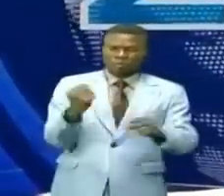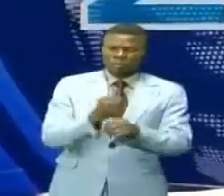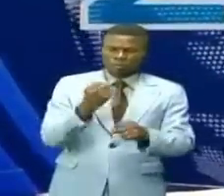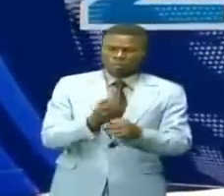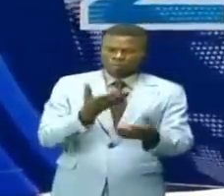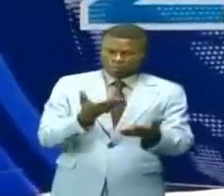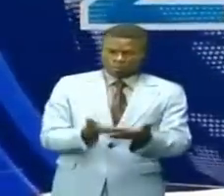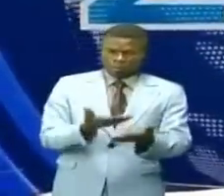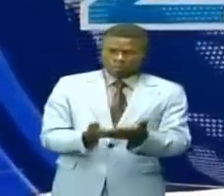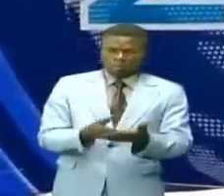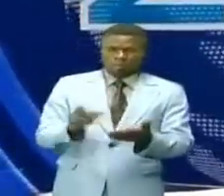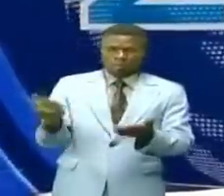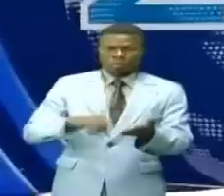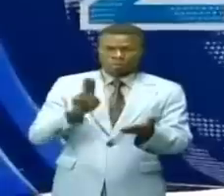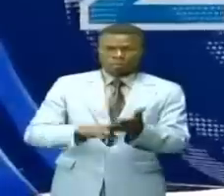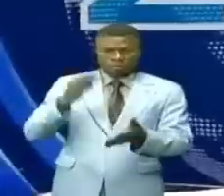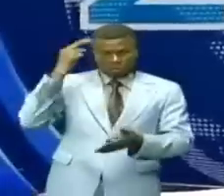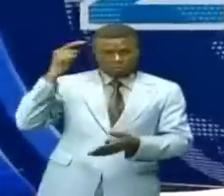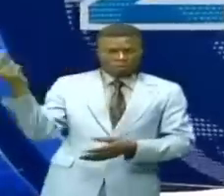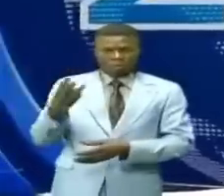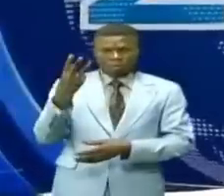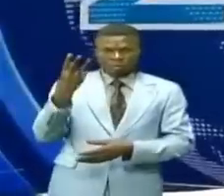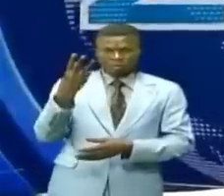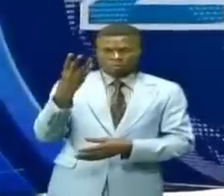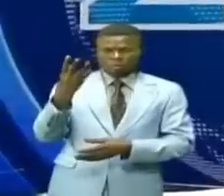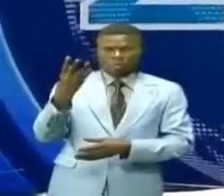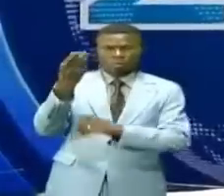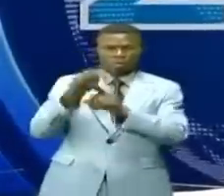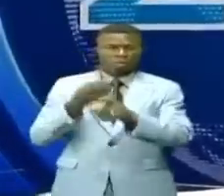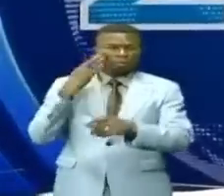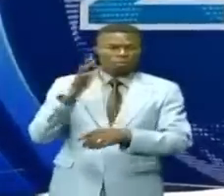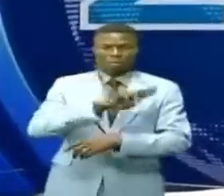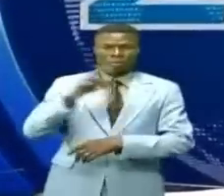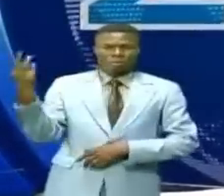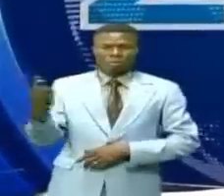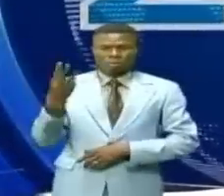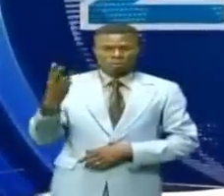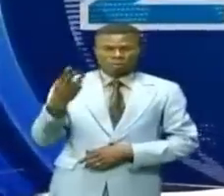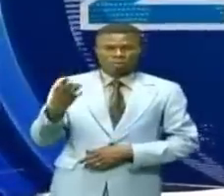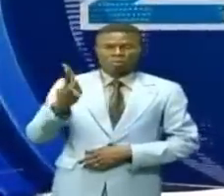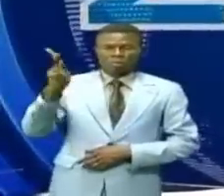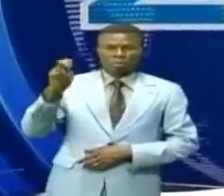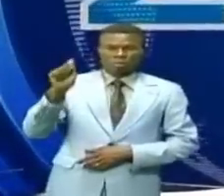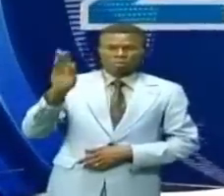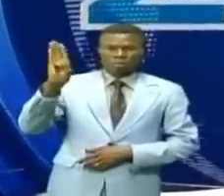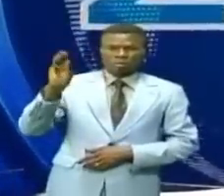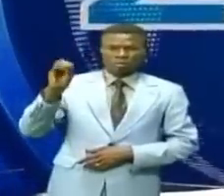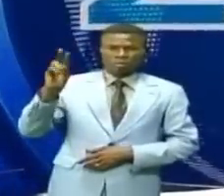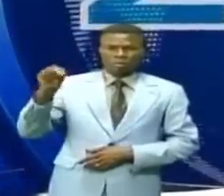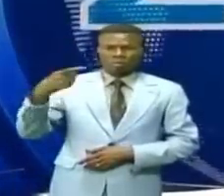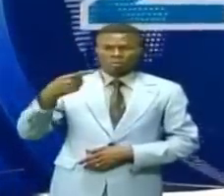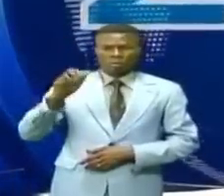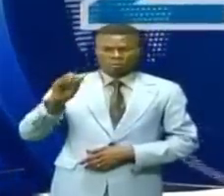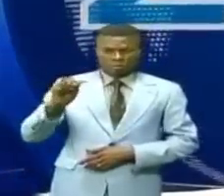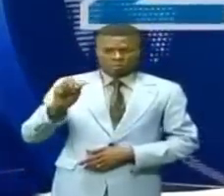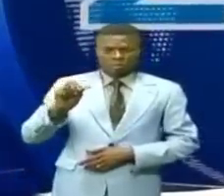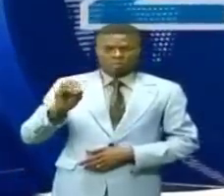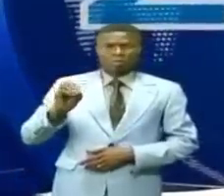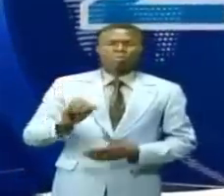leurs activités. Faites à Kinshasa le 24 mars 2023. Kabongo Moba Clément Désiré, directeur